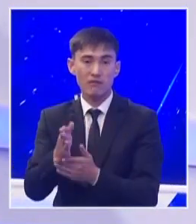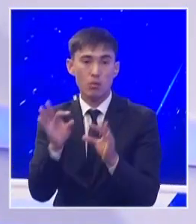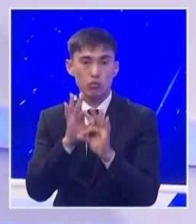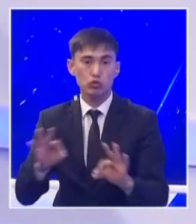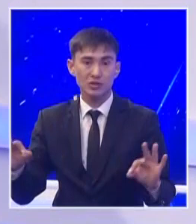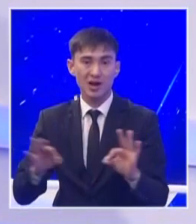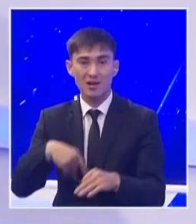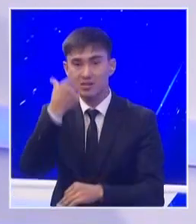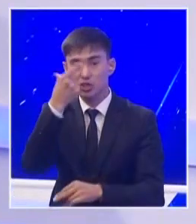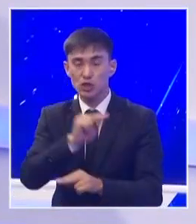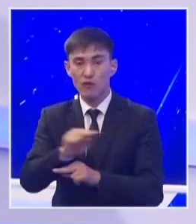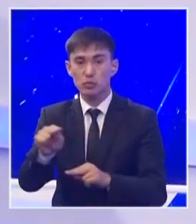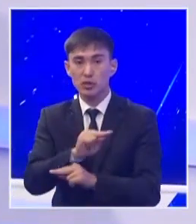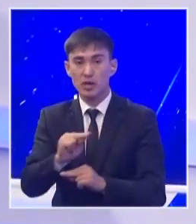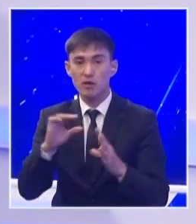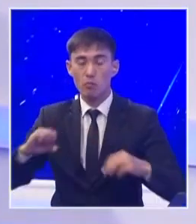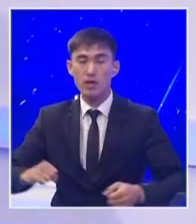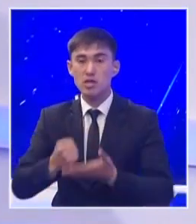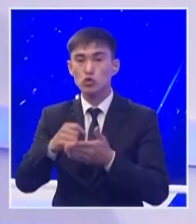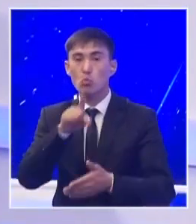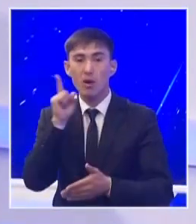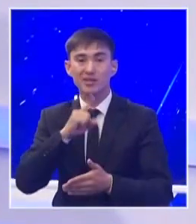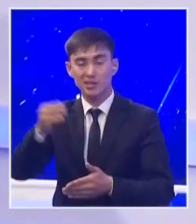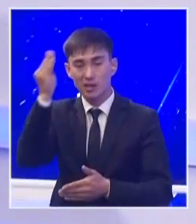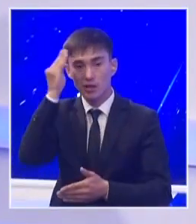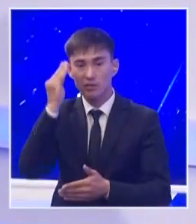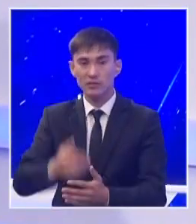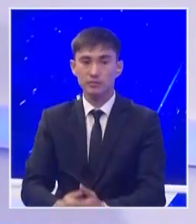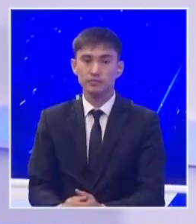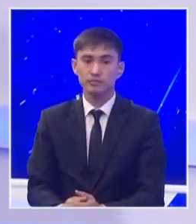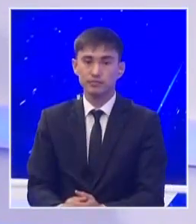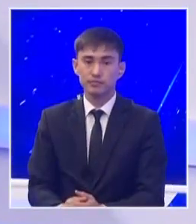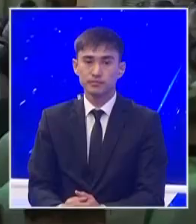на музыкально-эстетическое воспитание и поддержку молодых талантов.